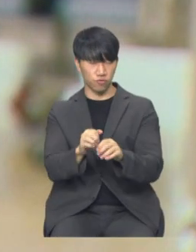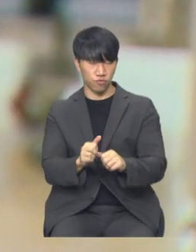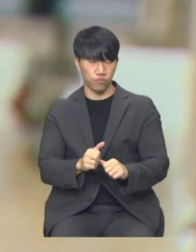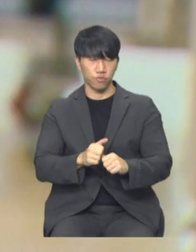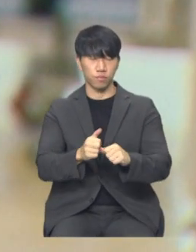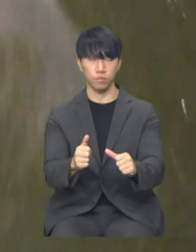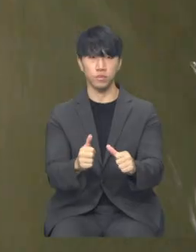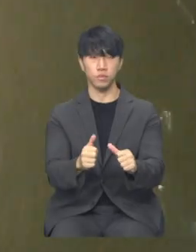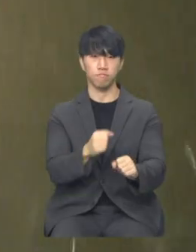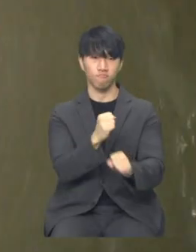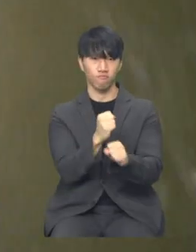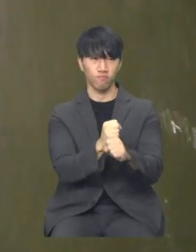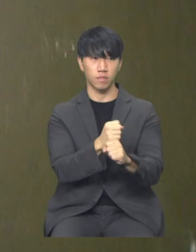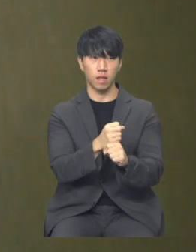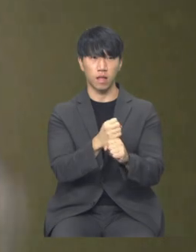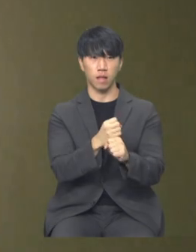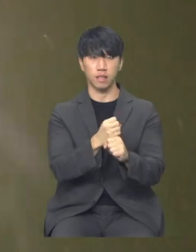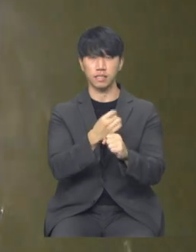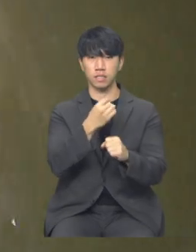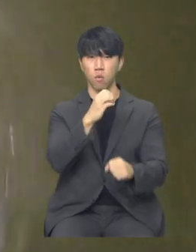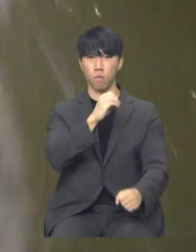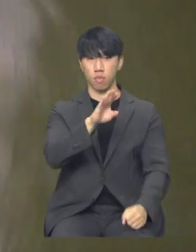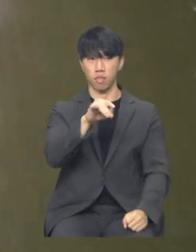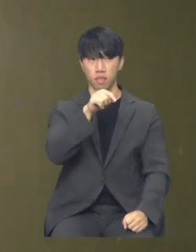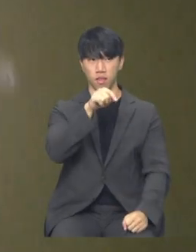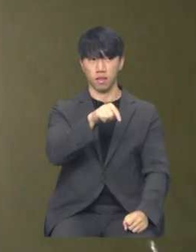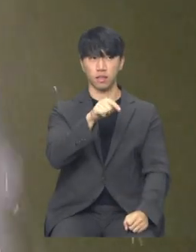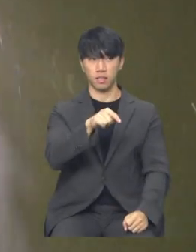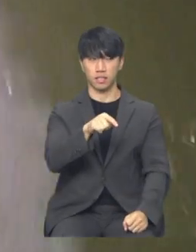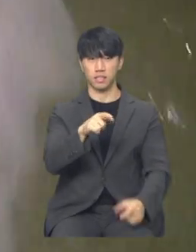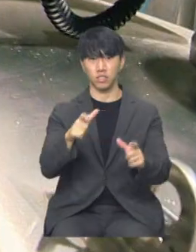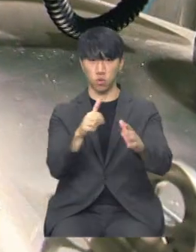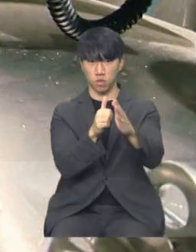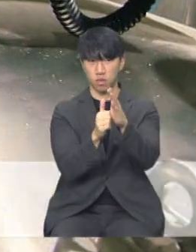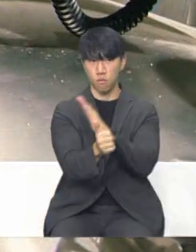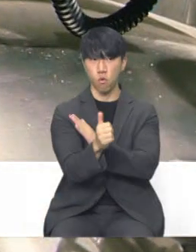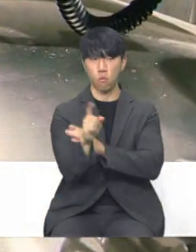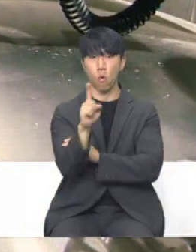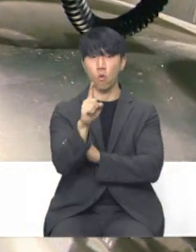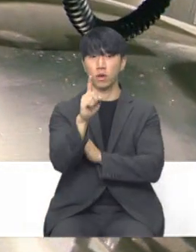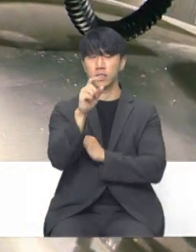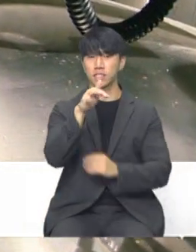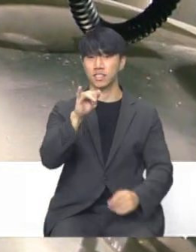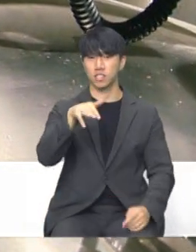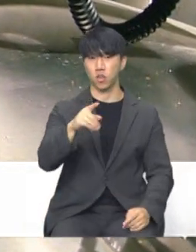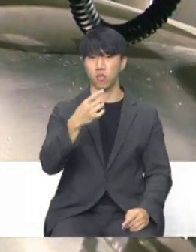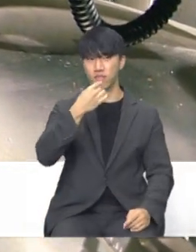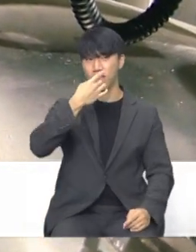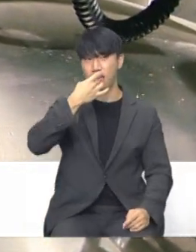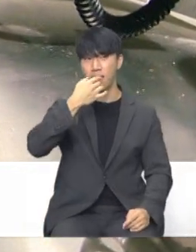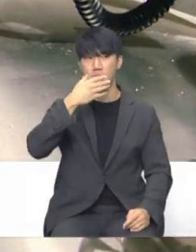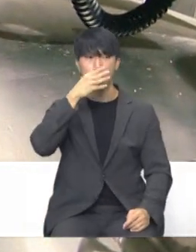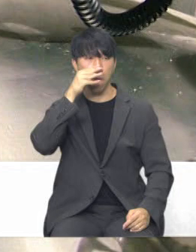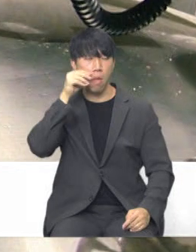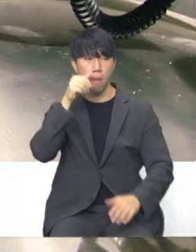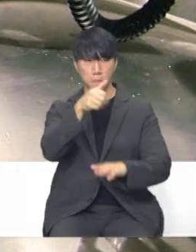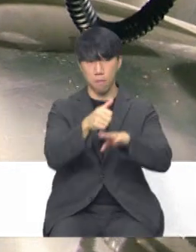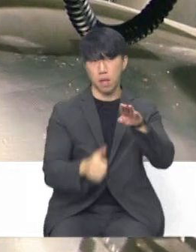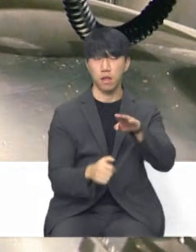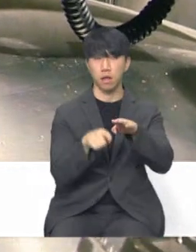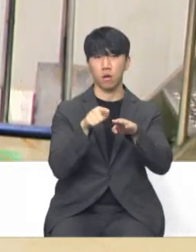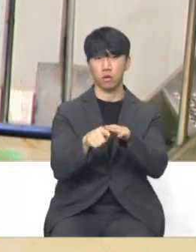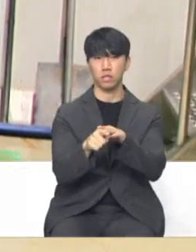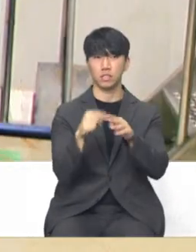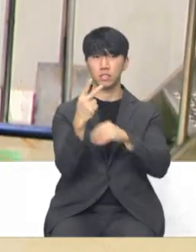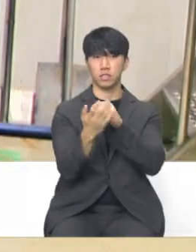탄생하는 맥주의 주 재료는 지역 대표 농산물인 이천쌀. 이천쌀의 매력에 빠져 5년 전 이곳에 자리 잡은